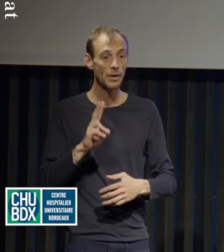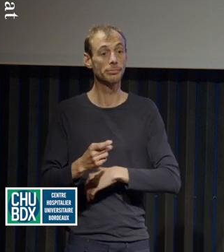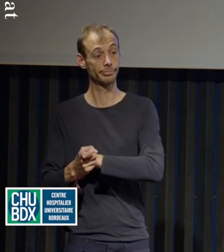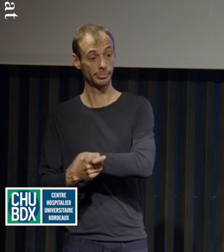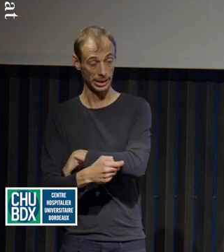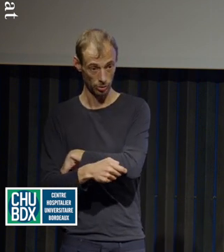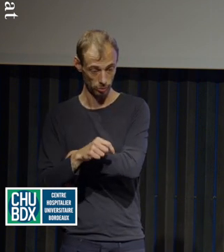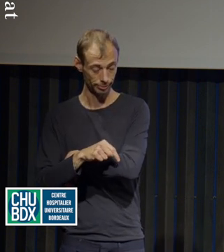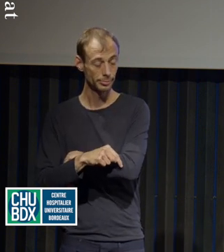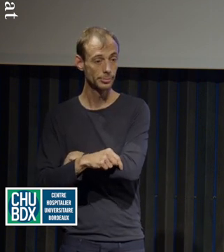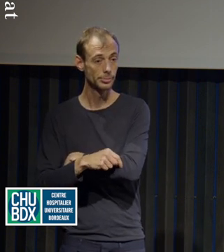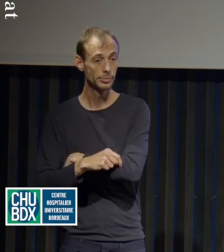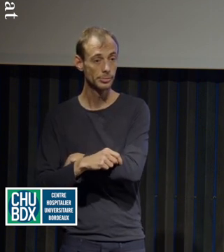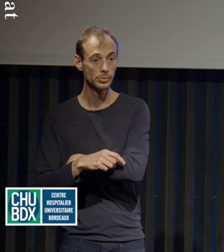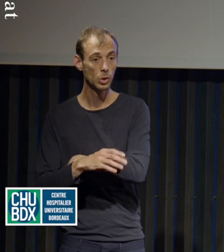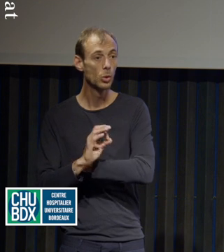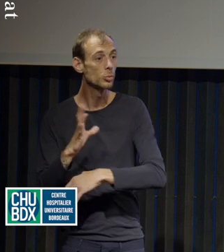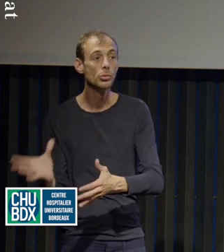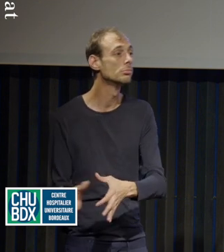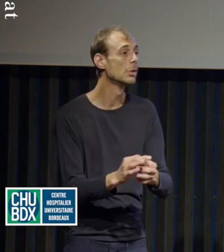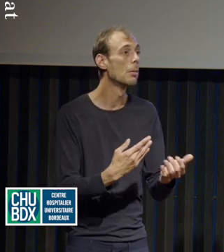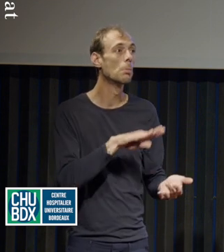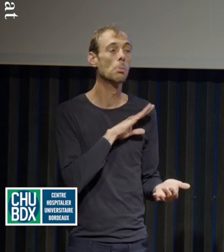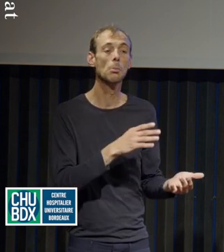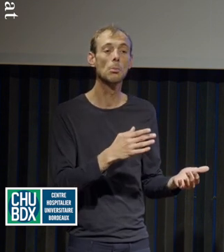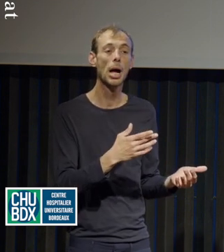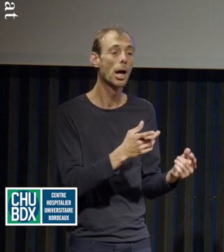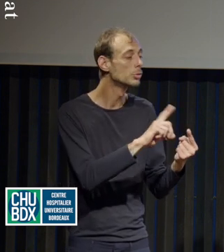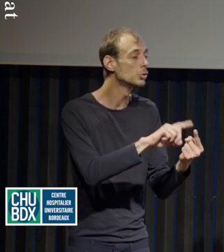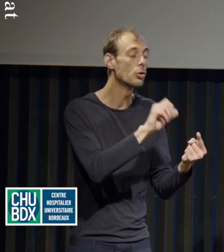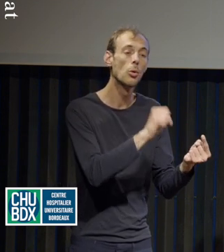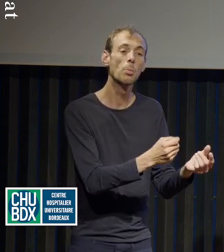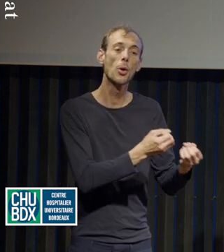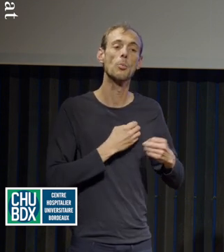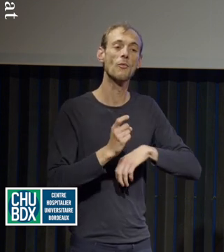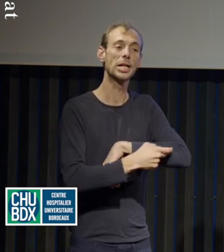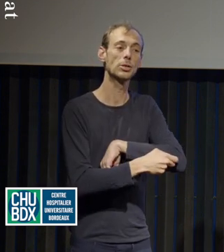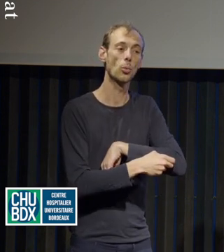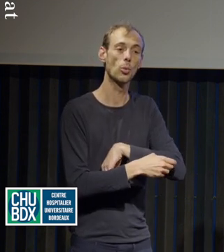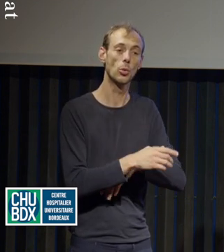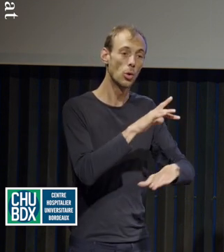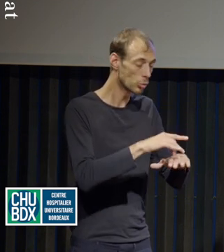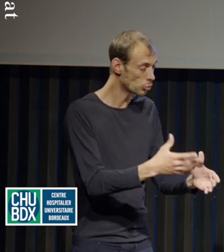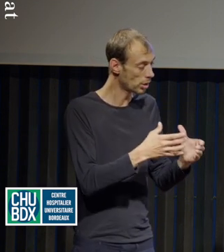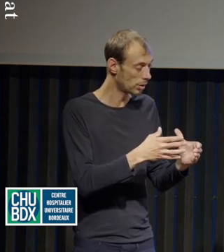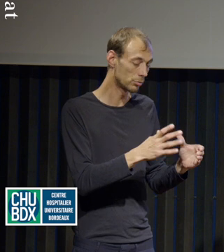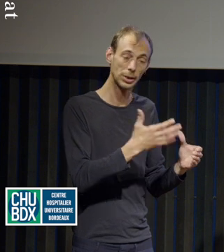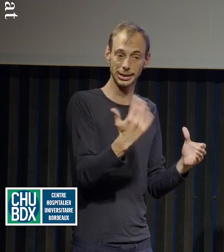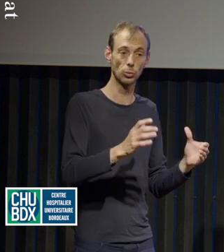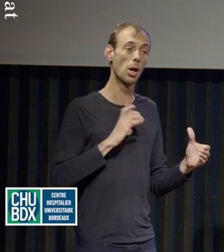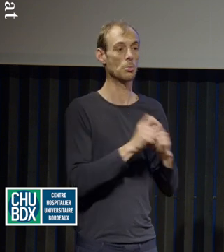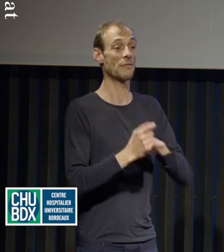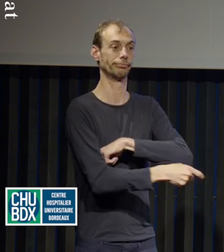directement liée à la seule exposition à des substances addictives, mais que au contraire, bien